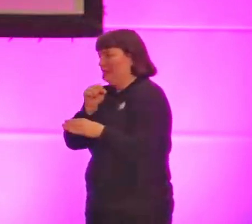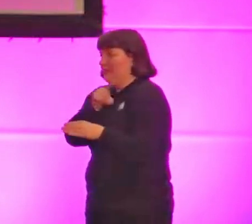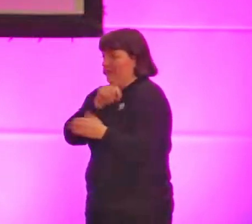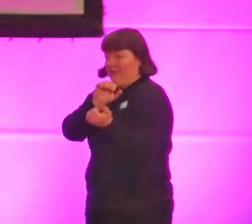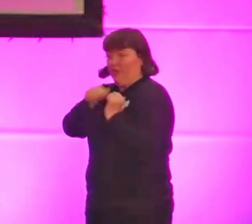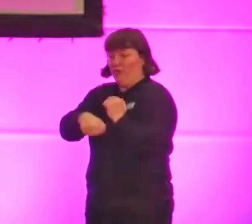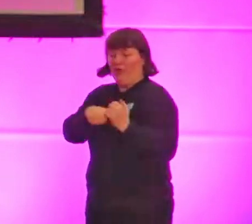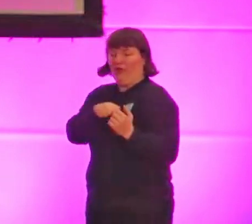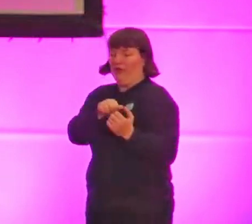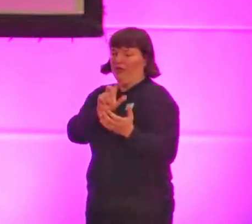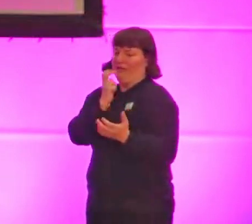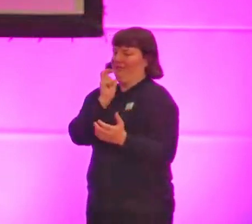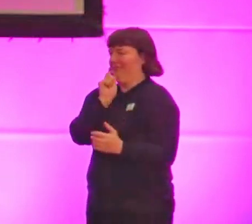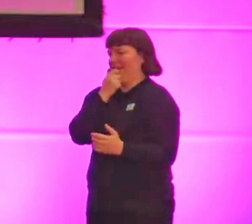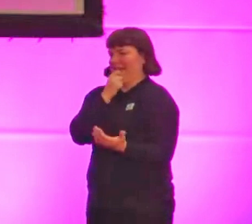tvungen att